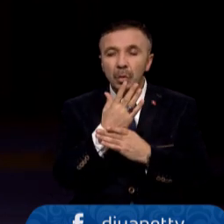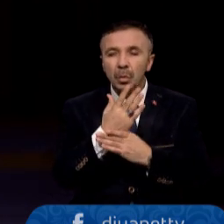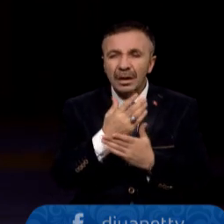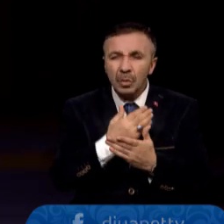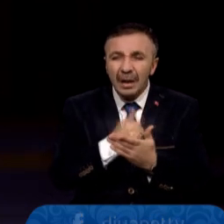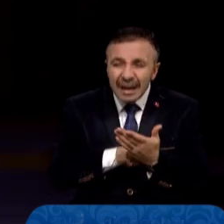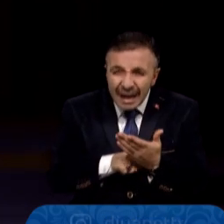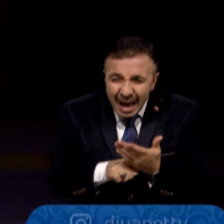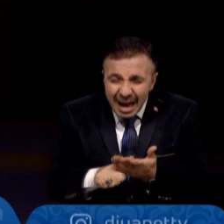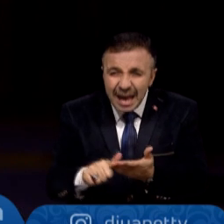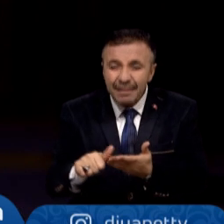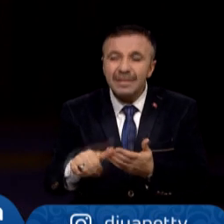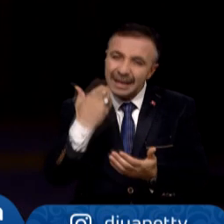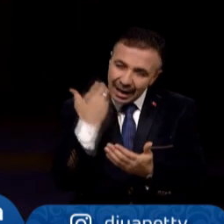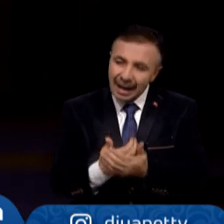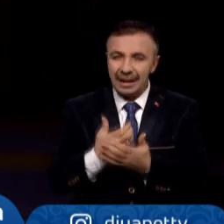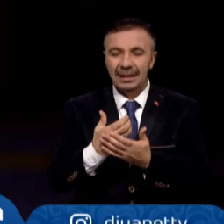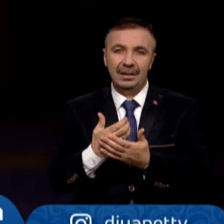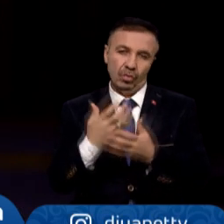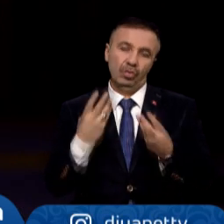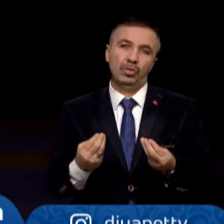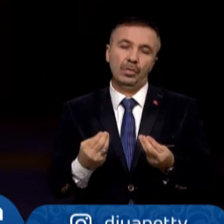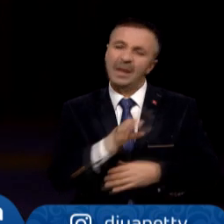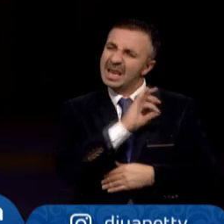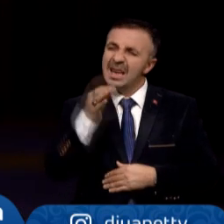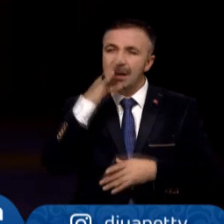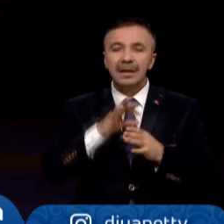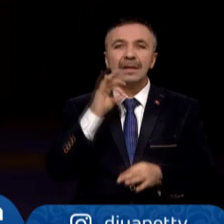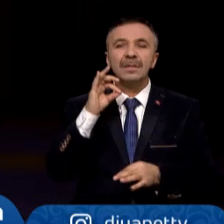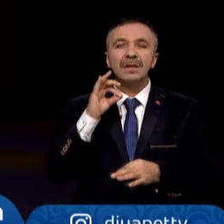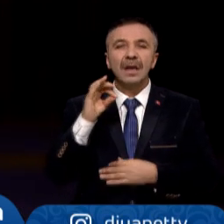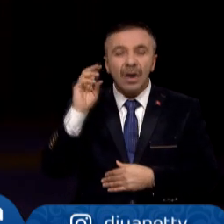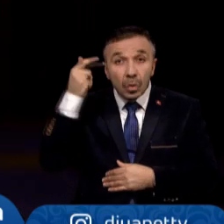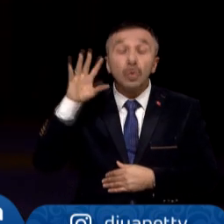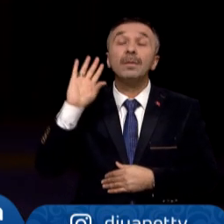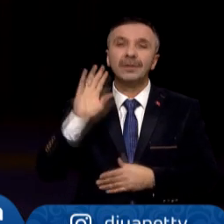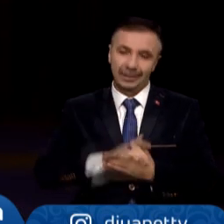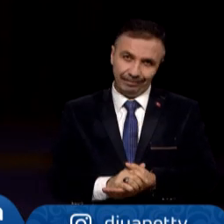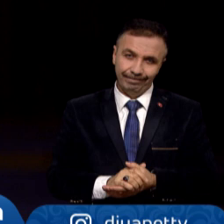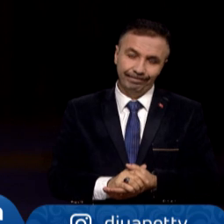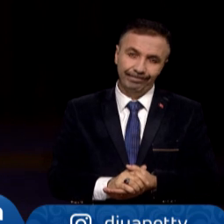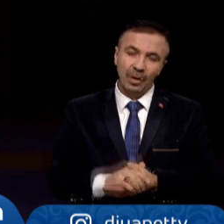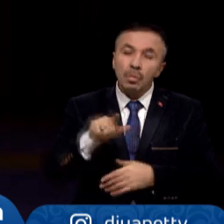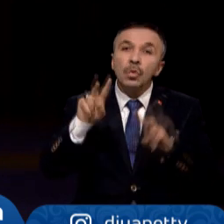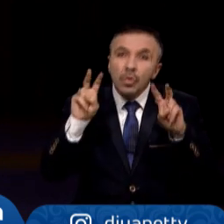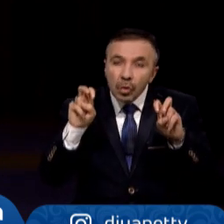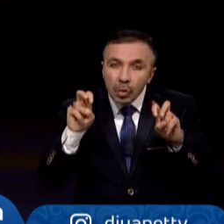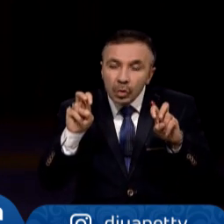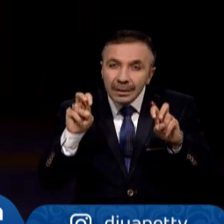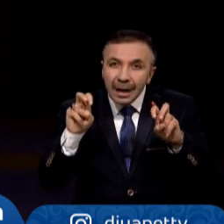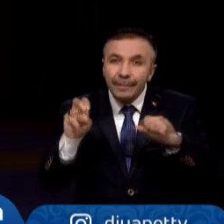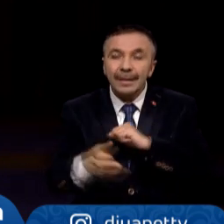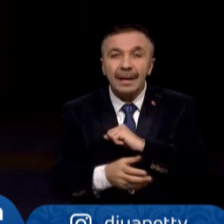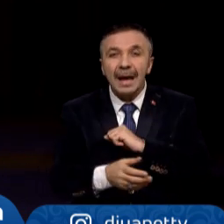Bunların hepsi kayıt kuyut altındadır hiç kimse unutulmamış tır bu